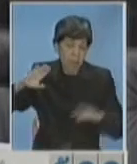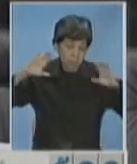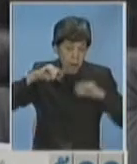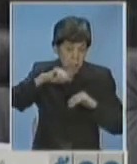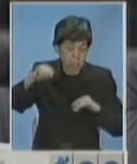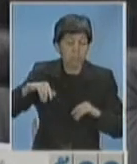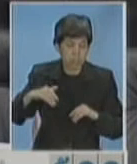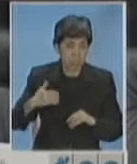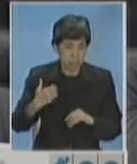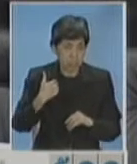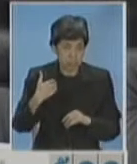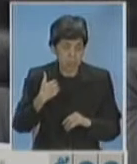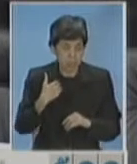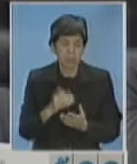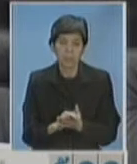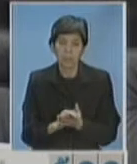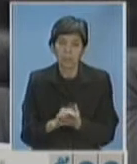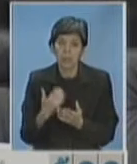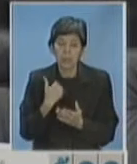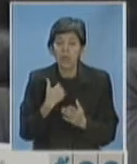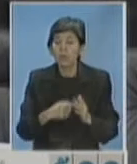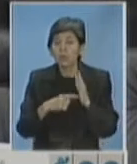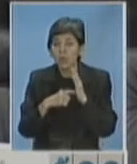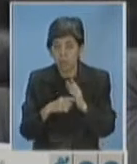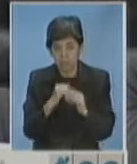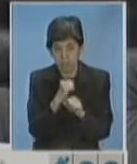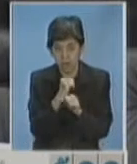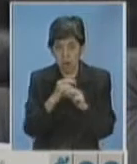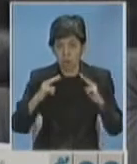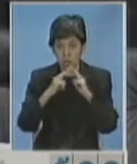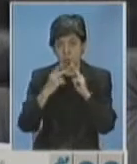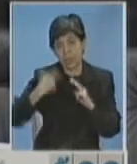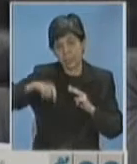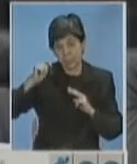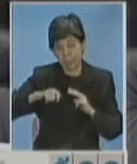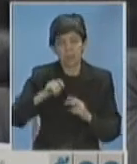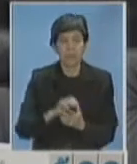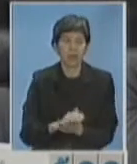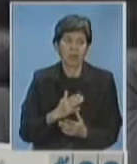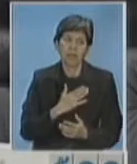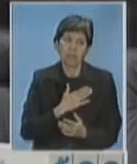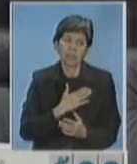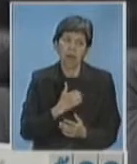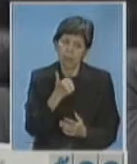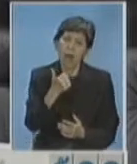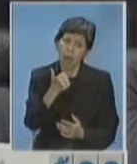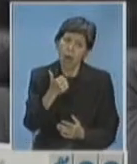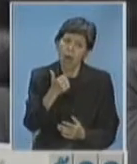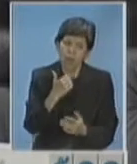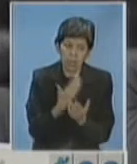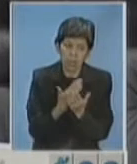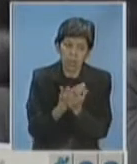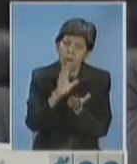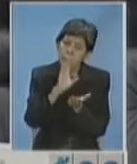ในปีนี้เนี่ยมีการข้อสังเกตก็คือยกตัวอย่างหน่วยงานของกระทรวงยุติธรรมนะคะดิฉันไม่ได้ขัดข้องเรื่องการข